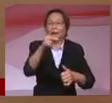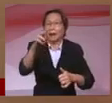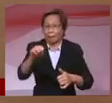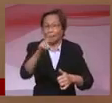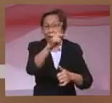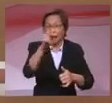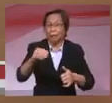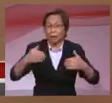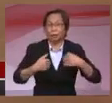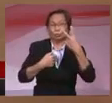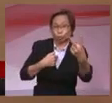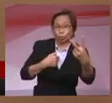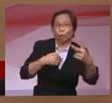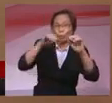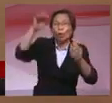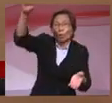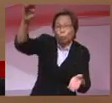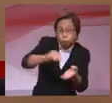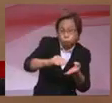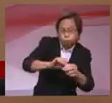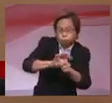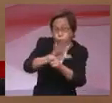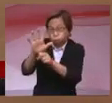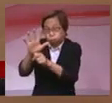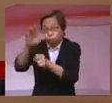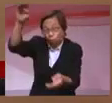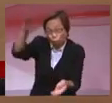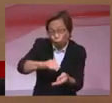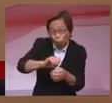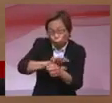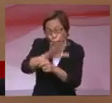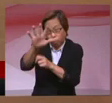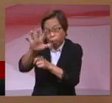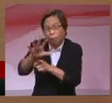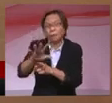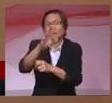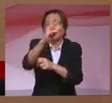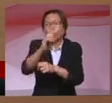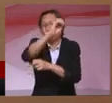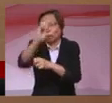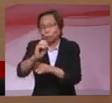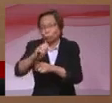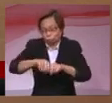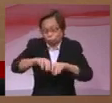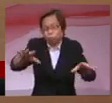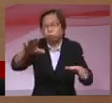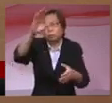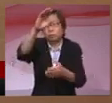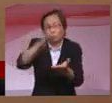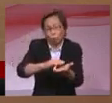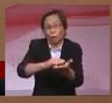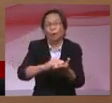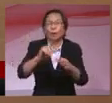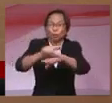boleh mengurangkan jangkitan 60% pengurangan jangkitan, iaitu dengan memakai